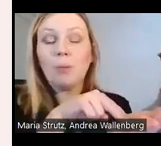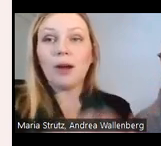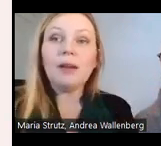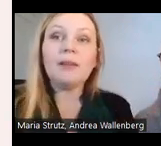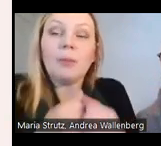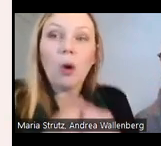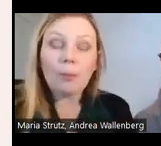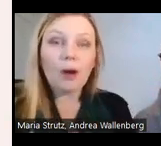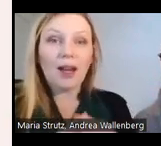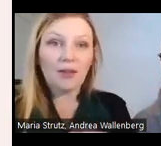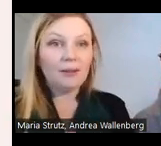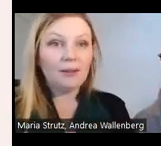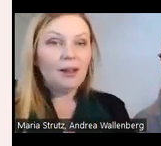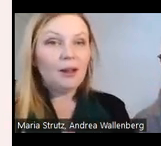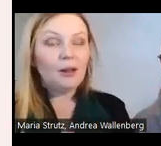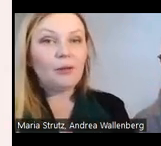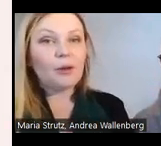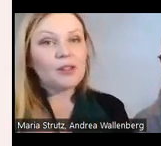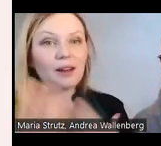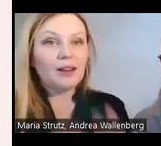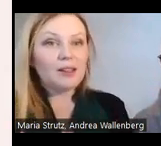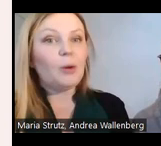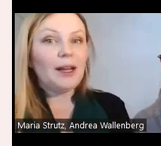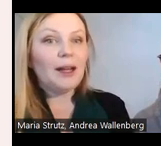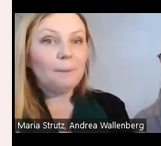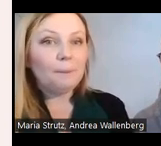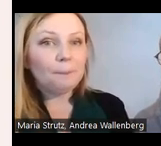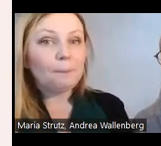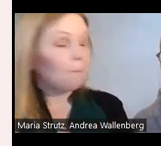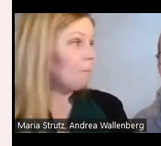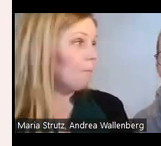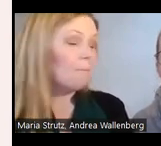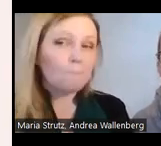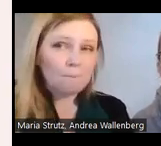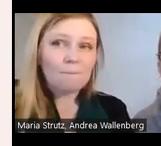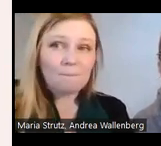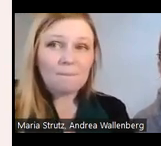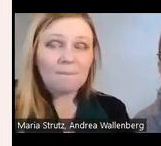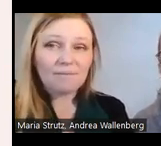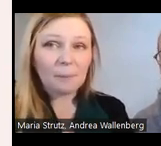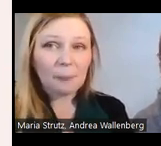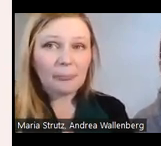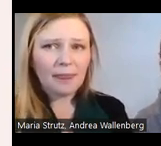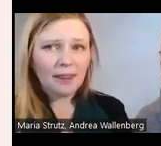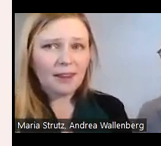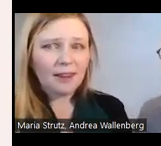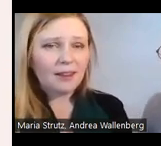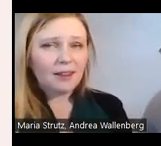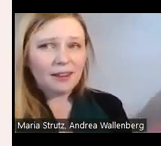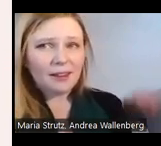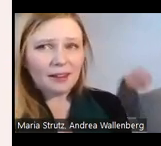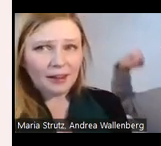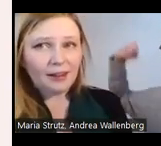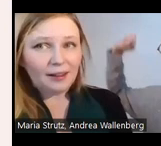boken som hoppar. Eller till och med hoppa själva. Mm. För att stärka det språkliga. Och få med hela gruppen att någon vaknar och gäspar det stort.